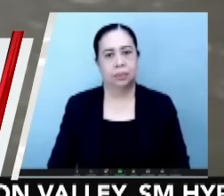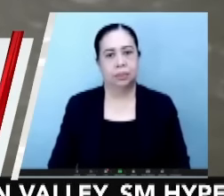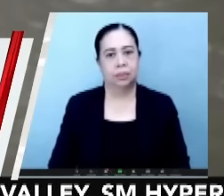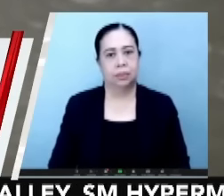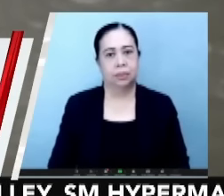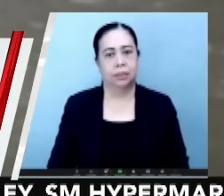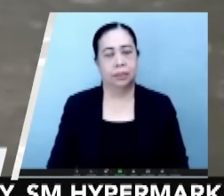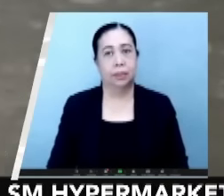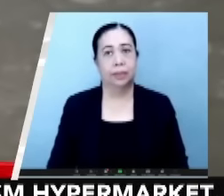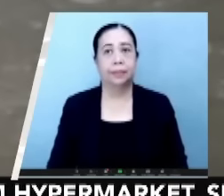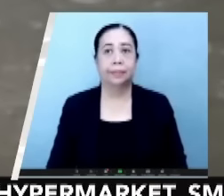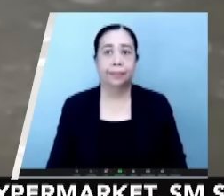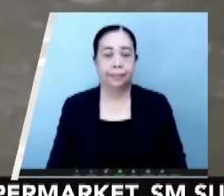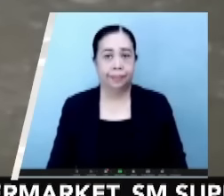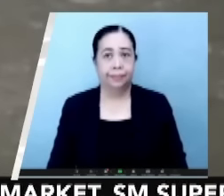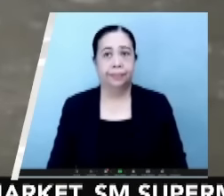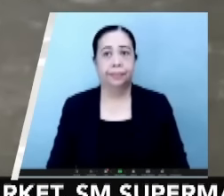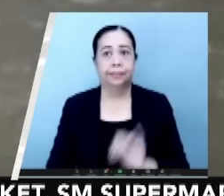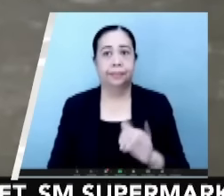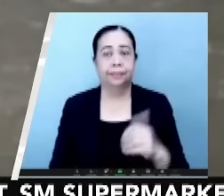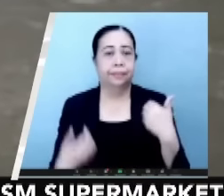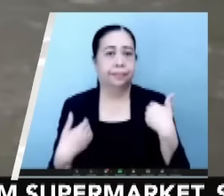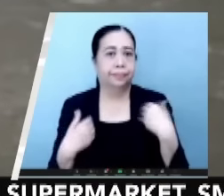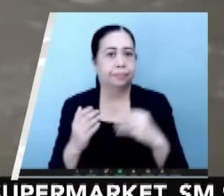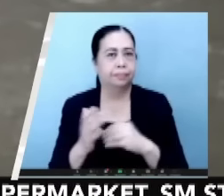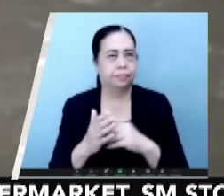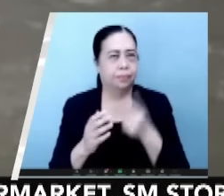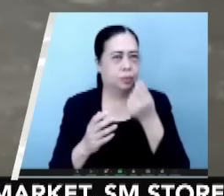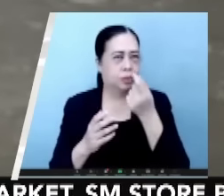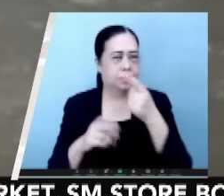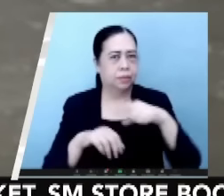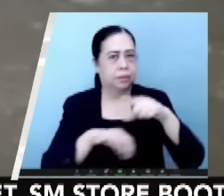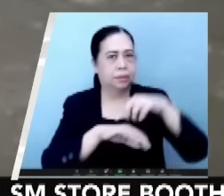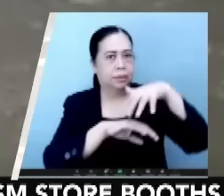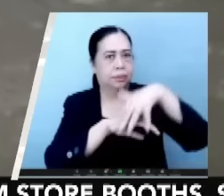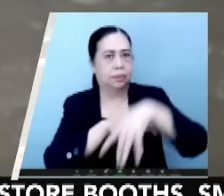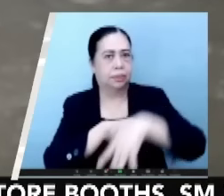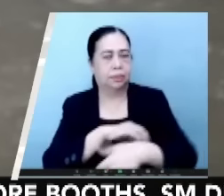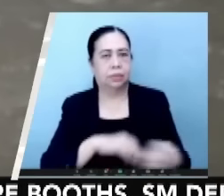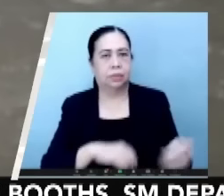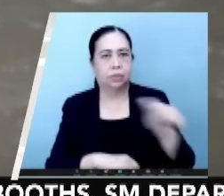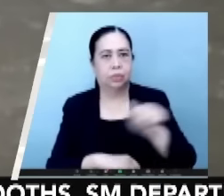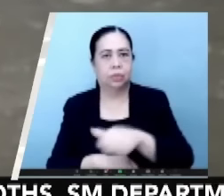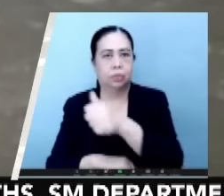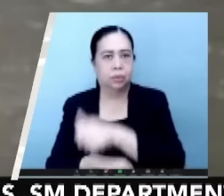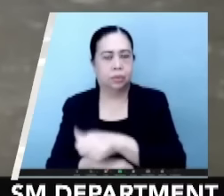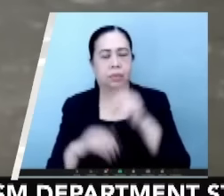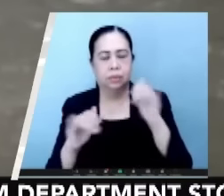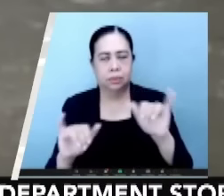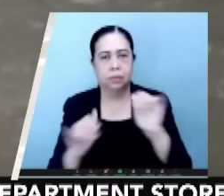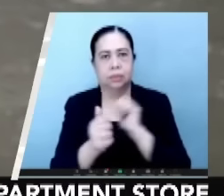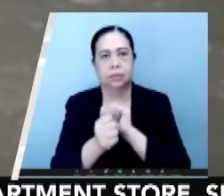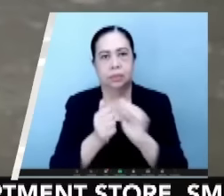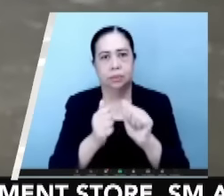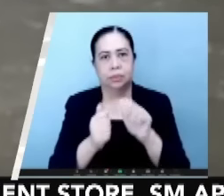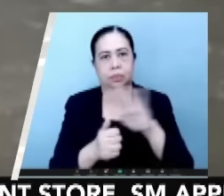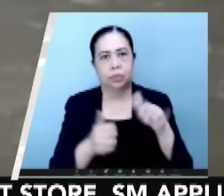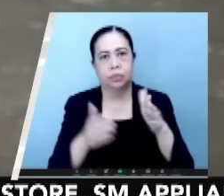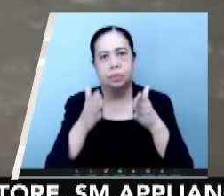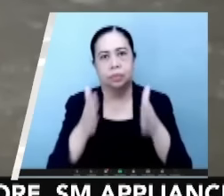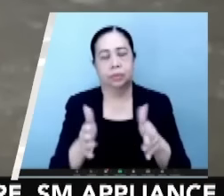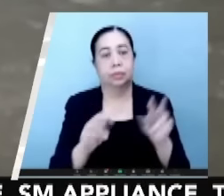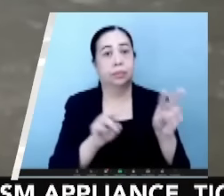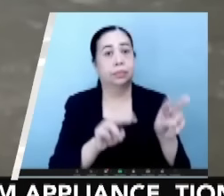Emil, bagamat merong mga naitalang minor landslides sa probinsya ng Aurora, ay passable naman lahat ng kalsada. Base yan sa monitoring